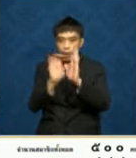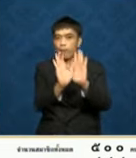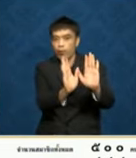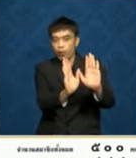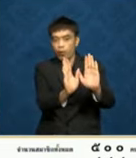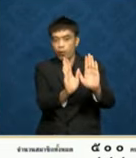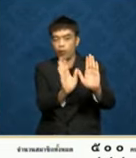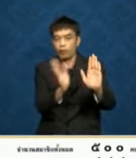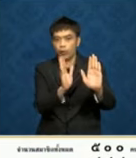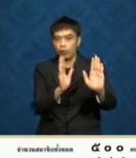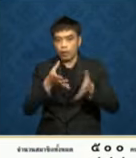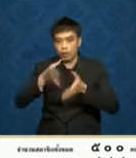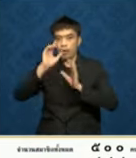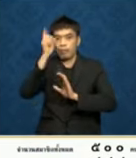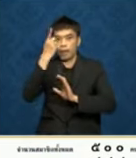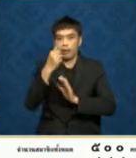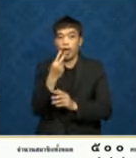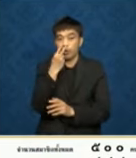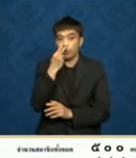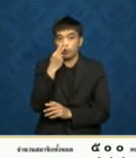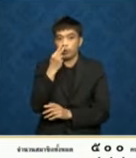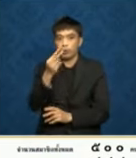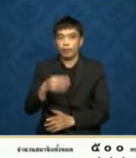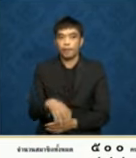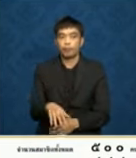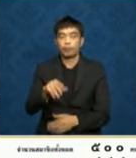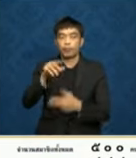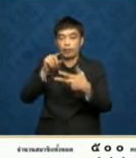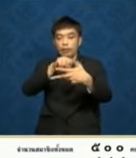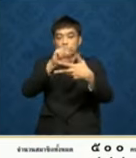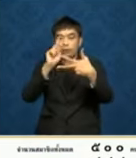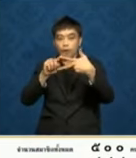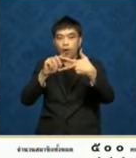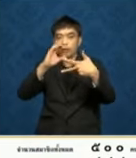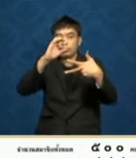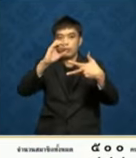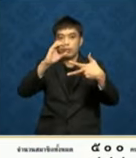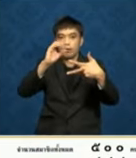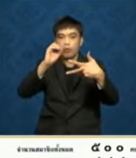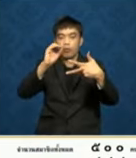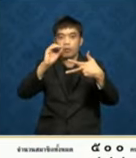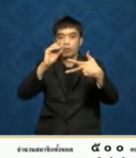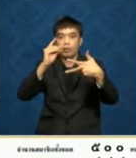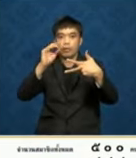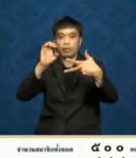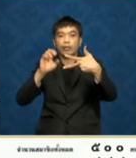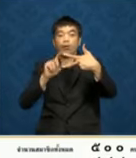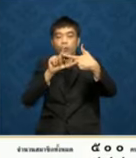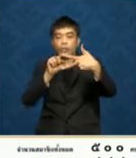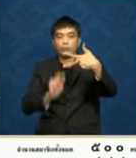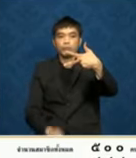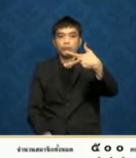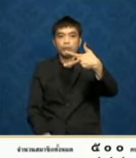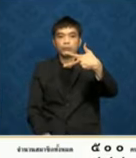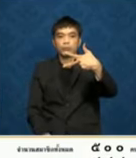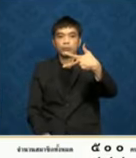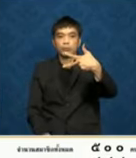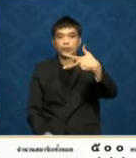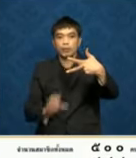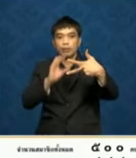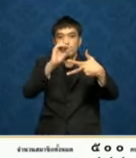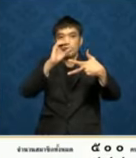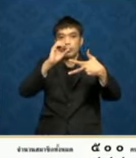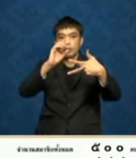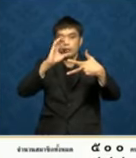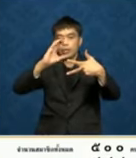่เราไปที่ 4 ที่ 2 นั่ก่อนครั กคือ Code ครับคใโบาย Public Money Public Code ที่สอสเท้งเคยนำ